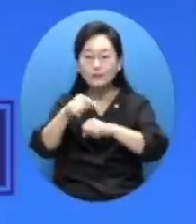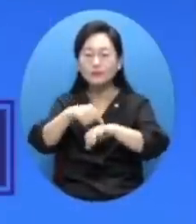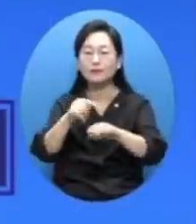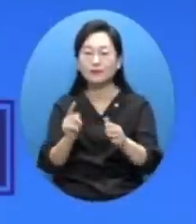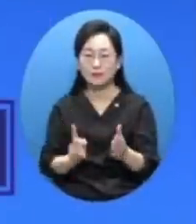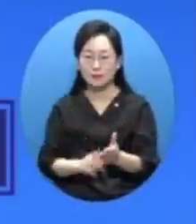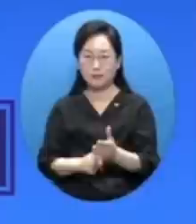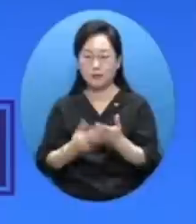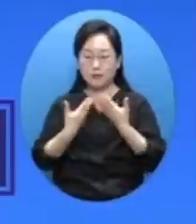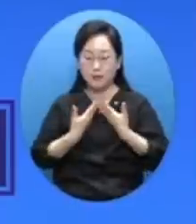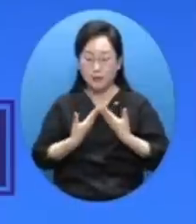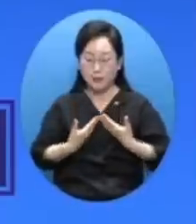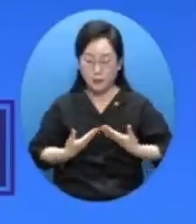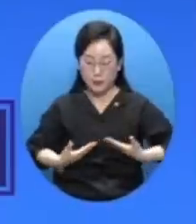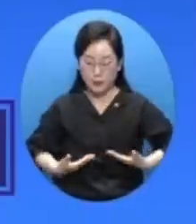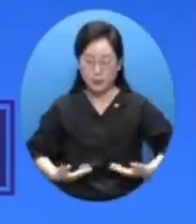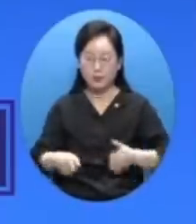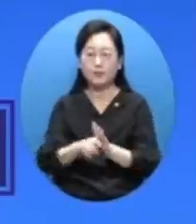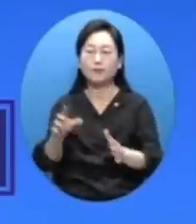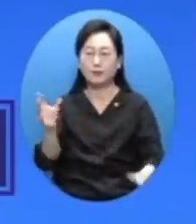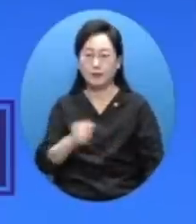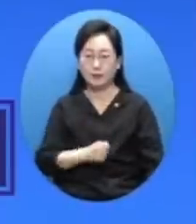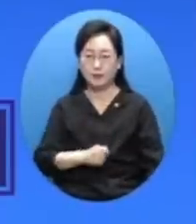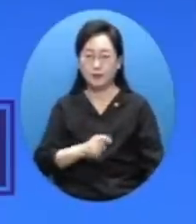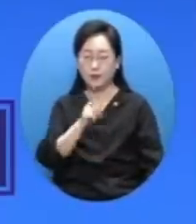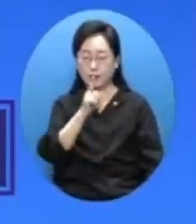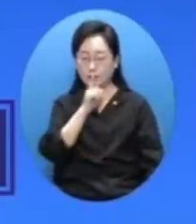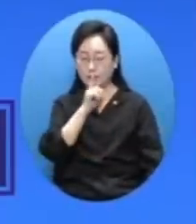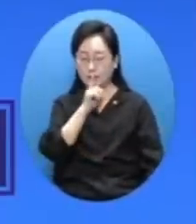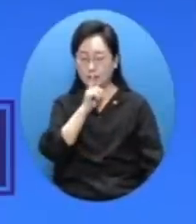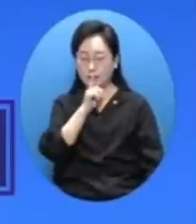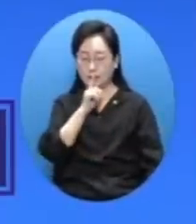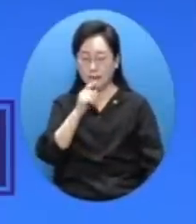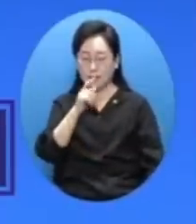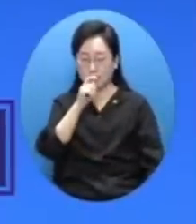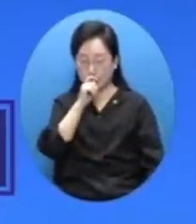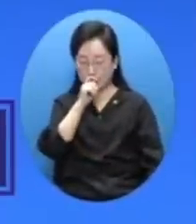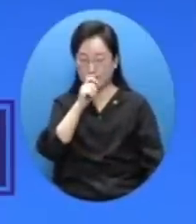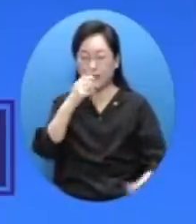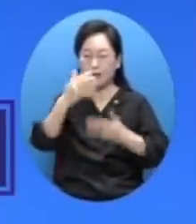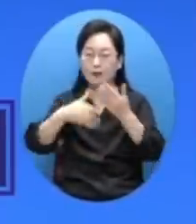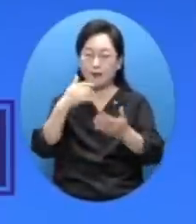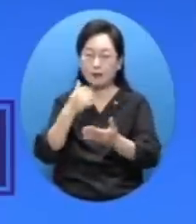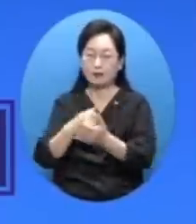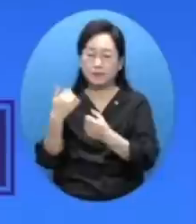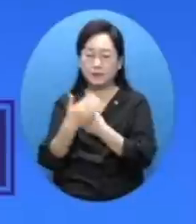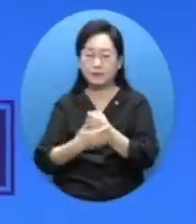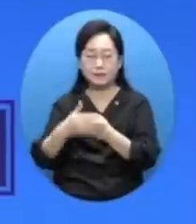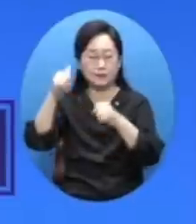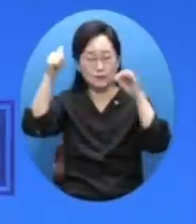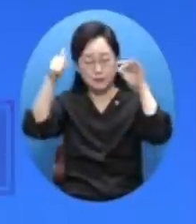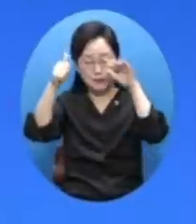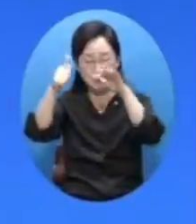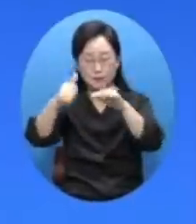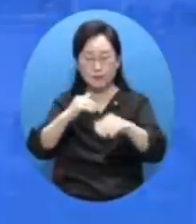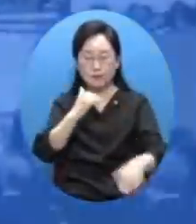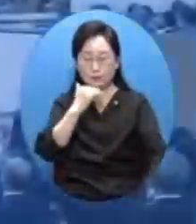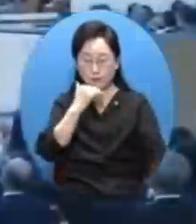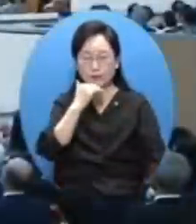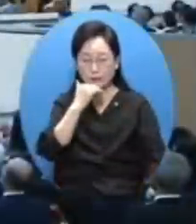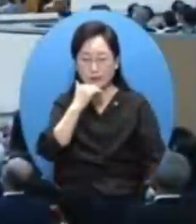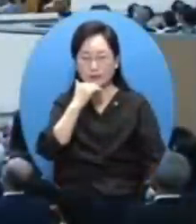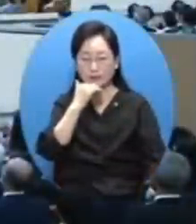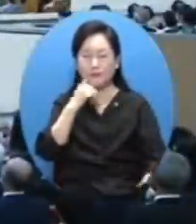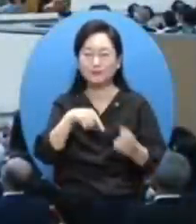마음을 가라앉히고 믿음을 갖고 잠잠히 하나님의 은혜를 삼하며 기다려가는 것을